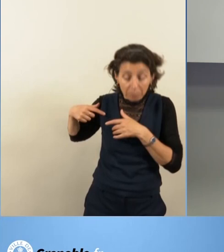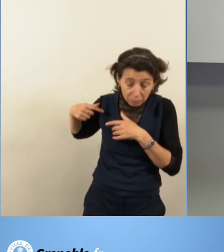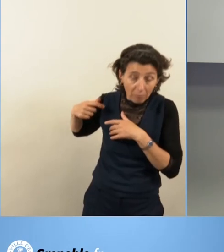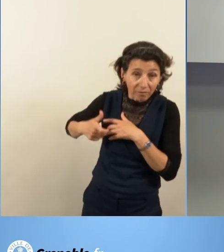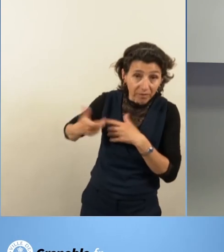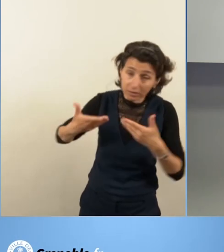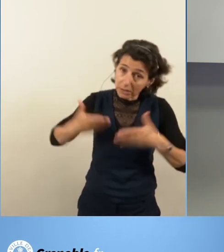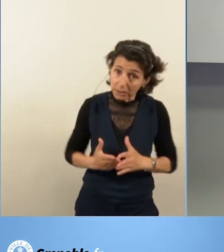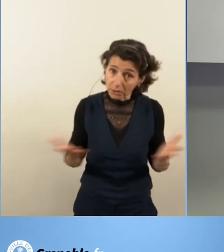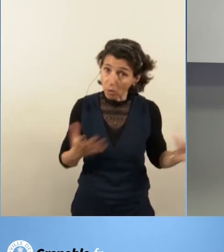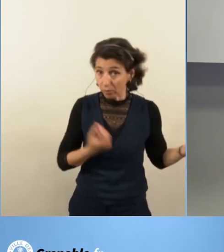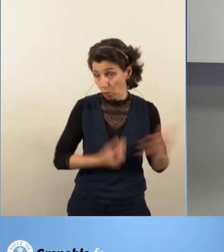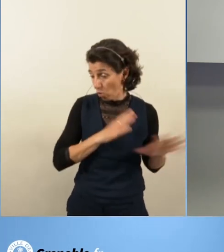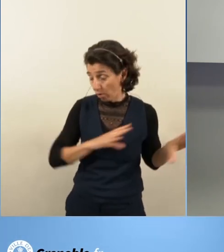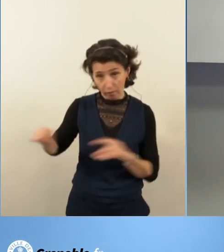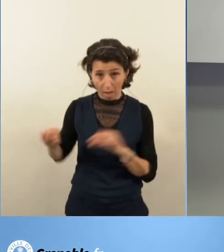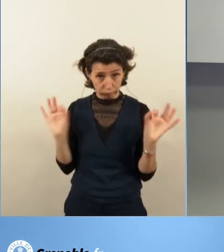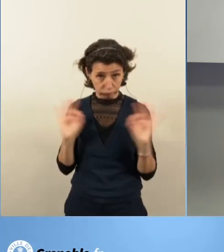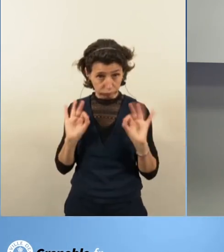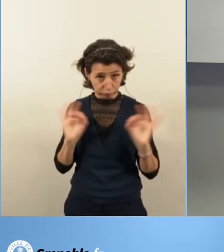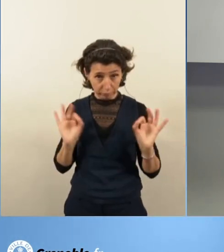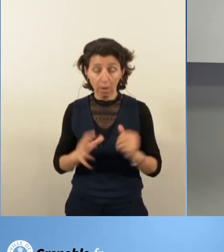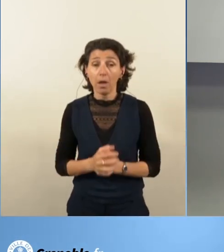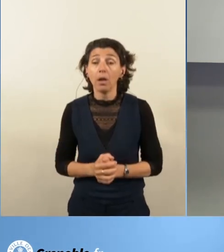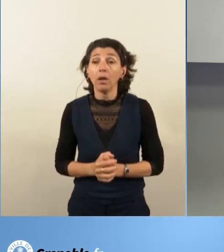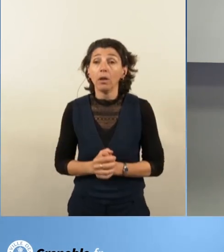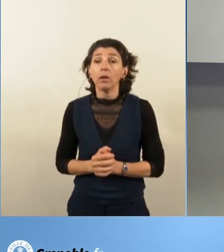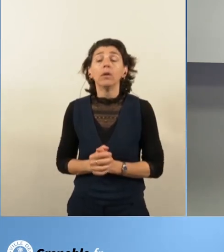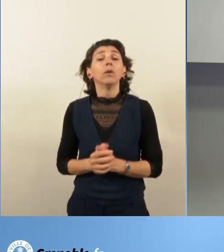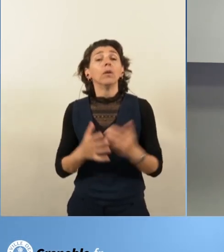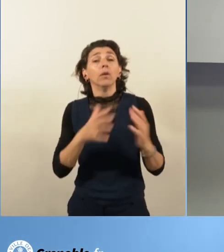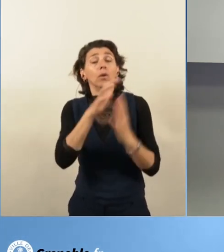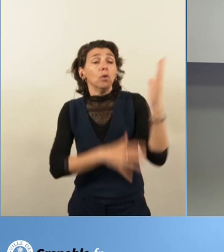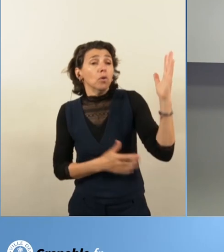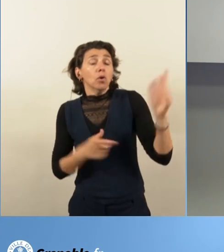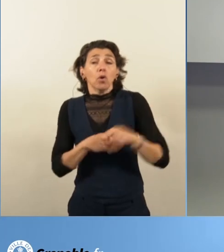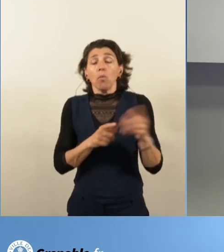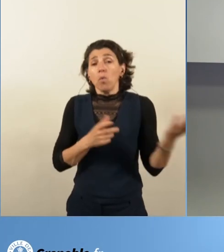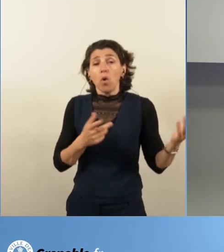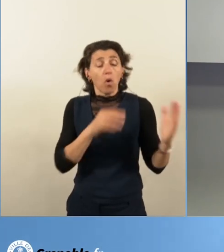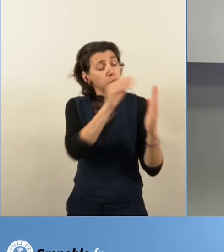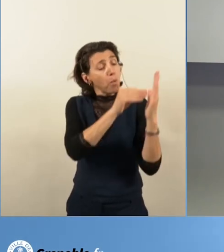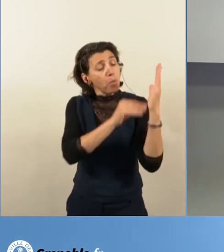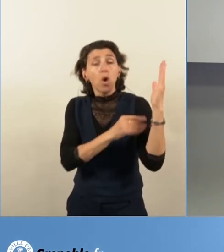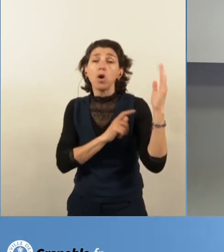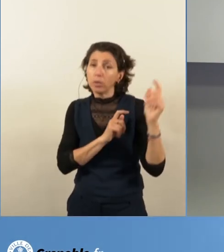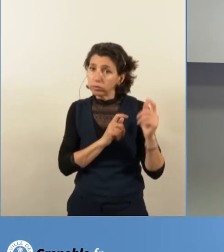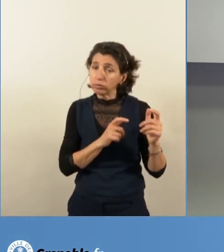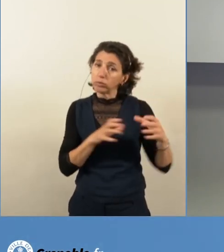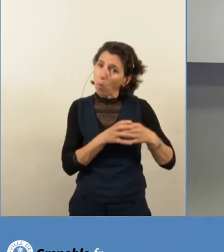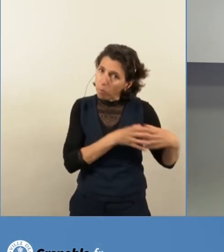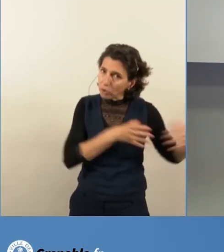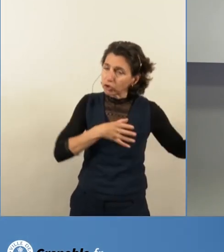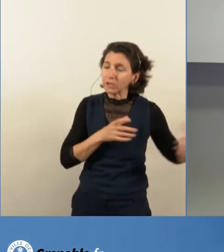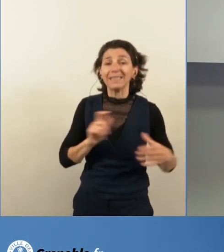nouveaux transferts ça a été réacté d'ailleurs dans la feuille de route de la majorité après de l'élection de